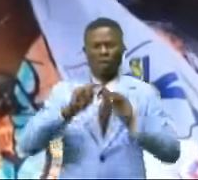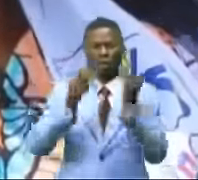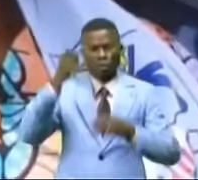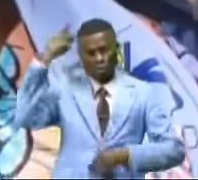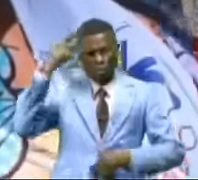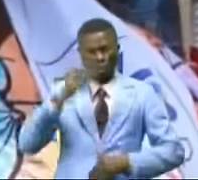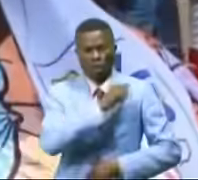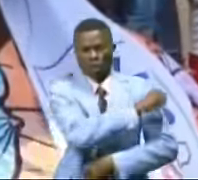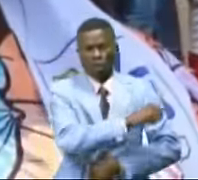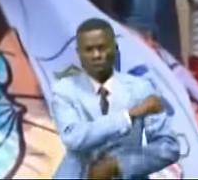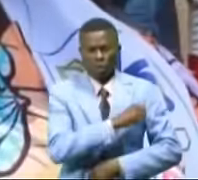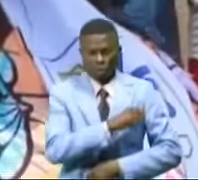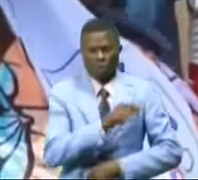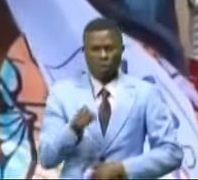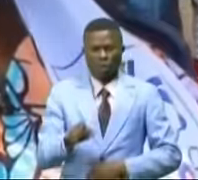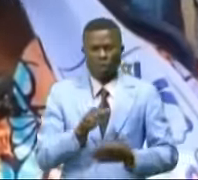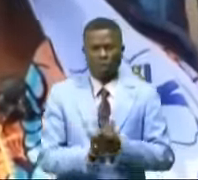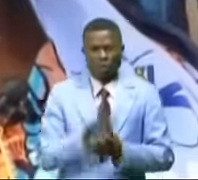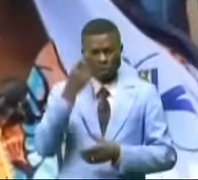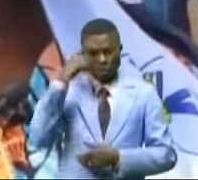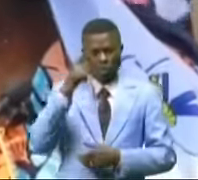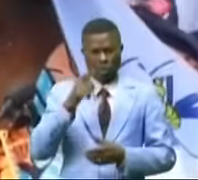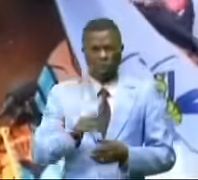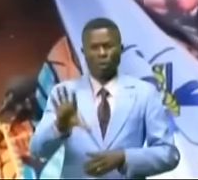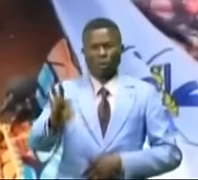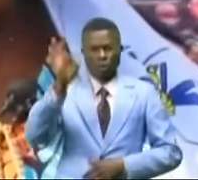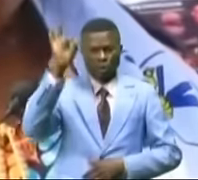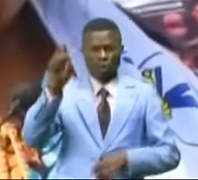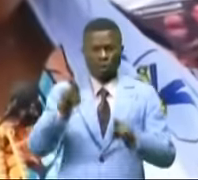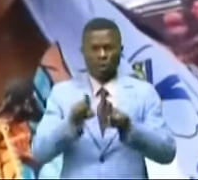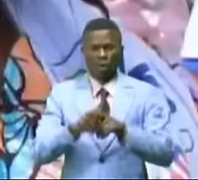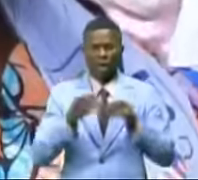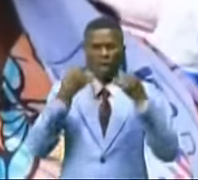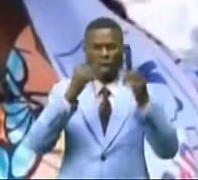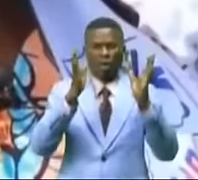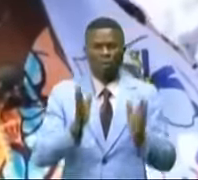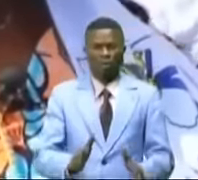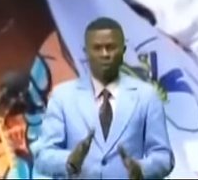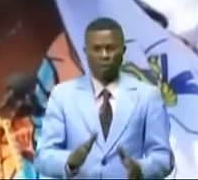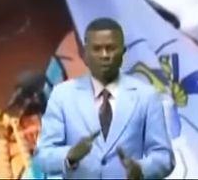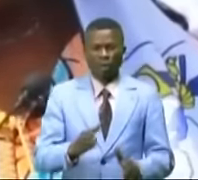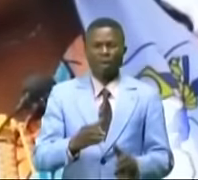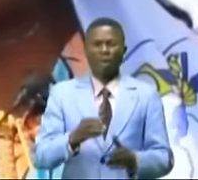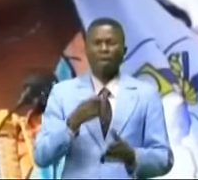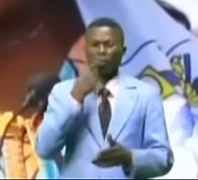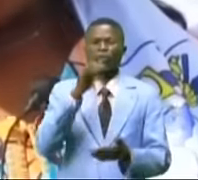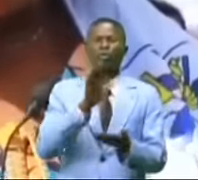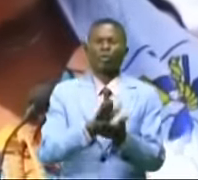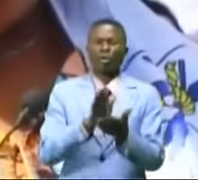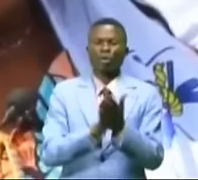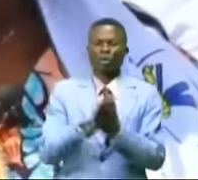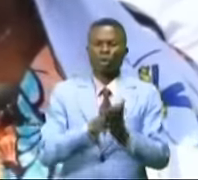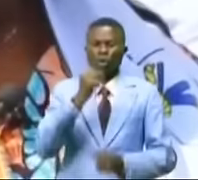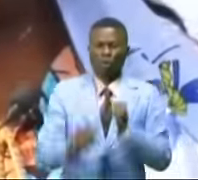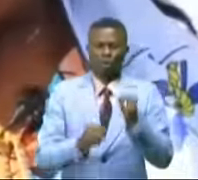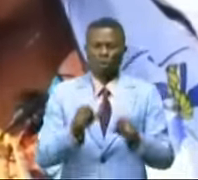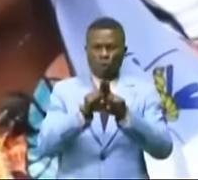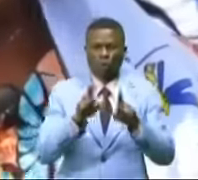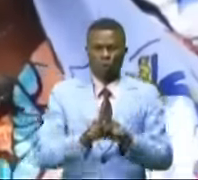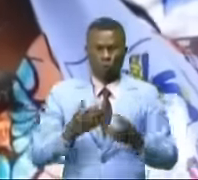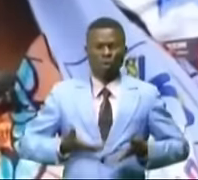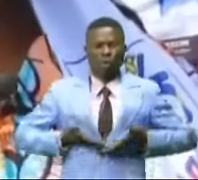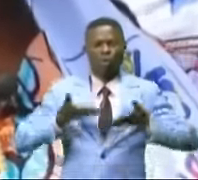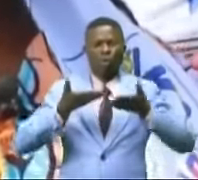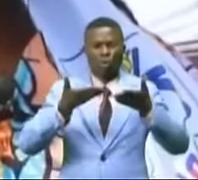Augustin Kabuya Monabouté pour sa nomination en tant qu'informateur. En tout cas, nous lui souhaitons vraiment courage et